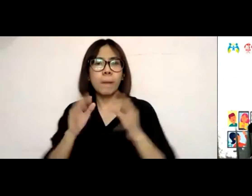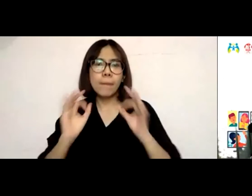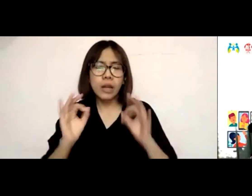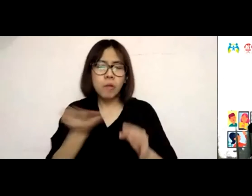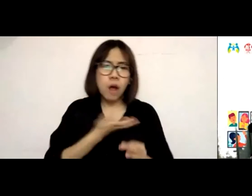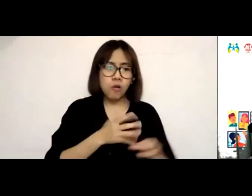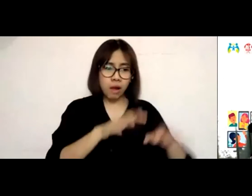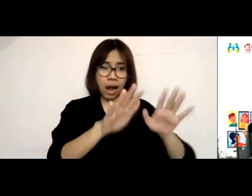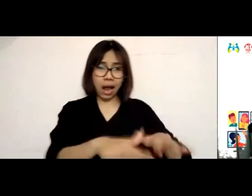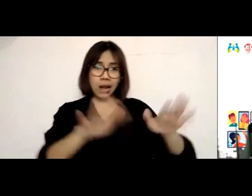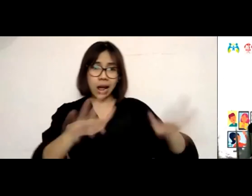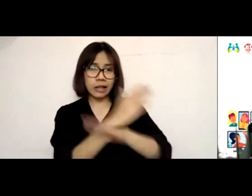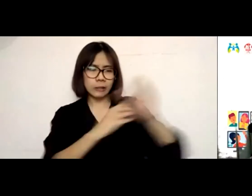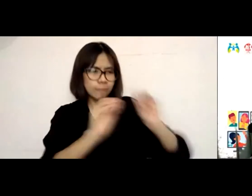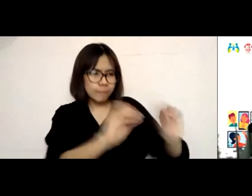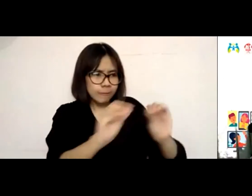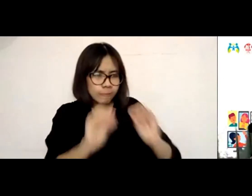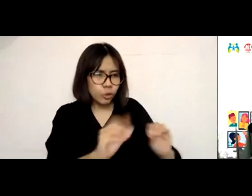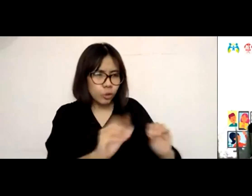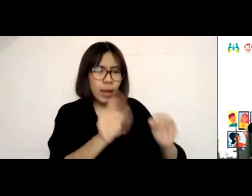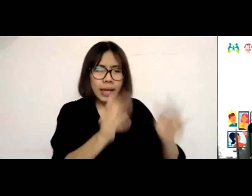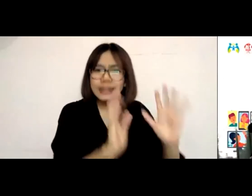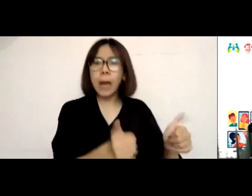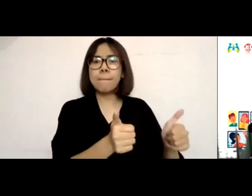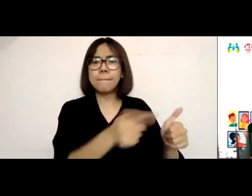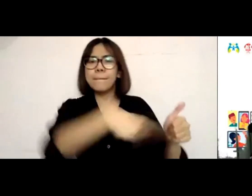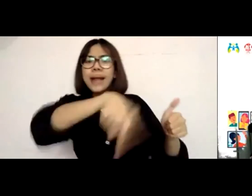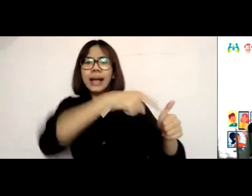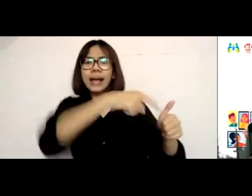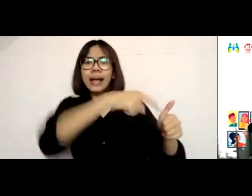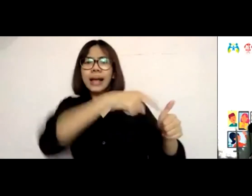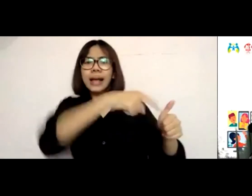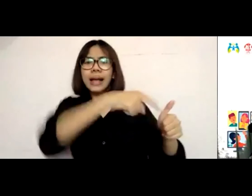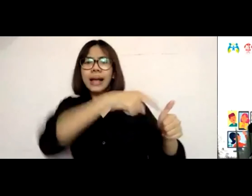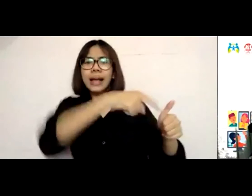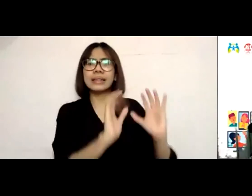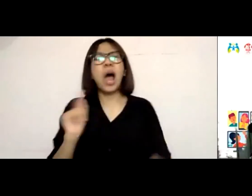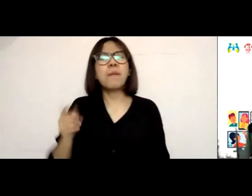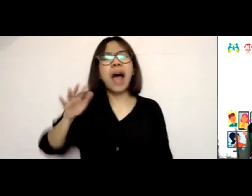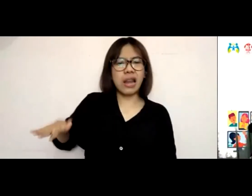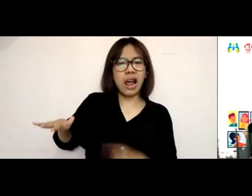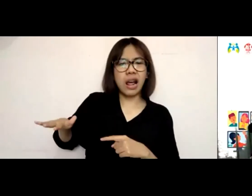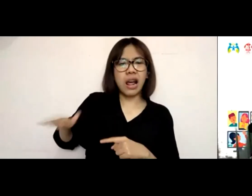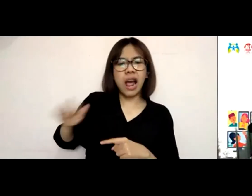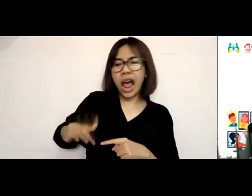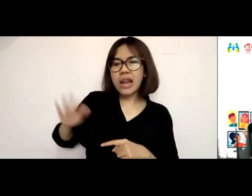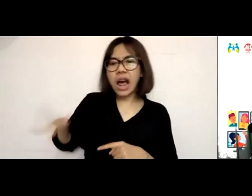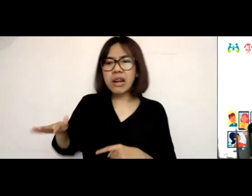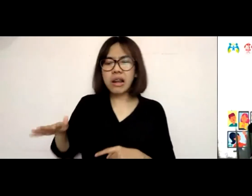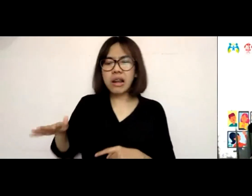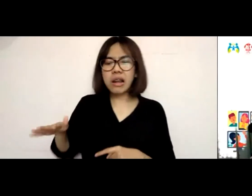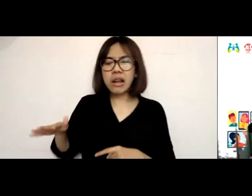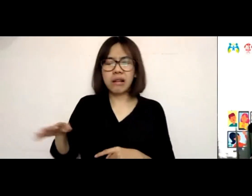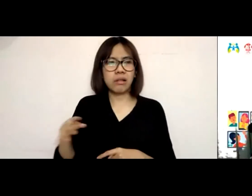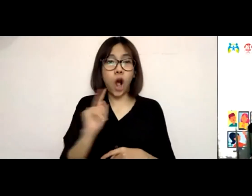anak-anak disabilitas, karena pada umumnya anak-anak itu keinginan setelah lulus dari sekolah itu